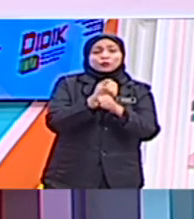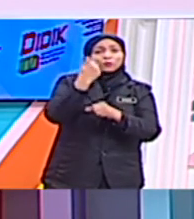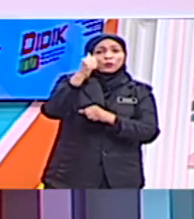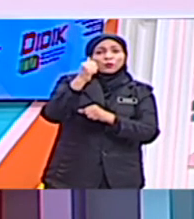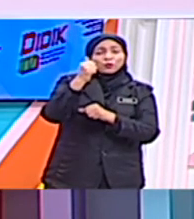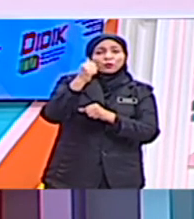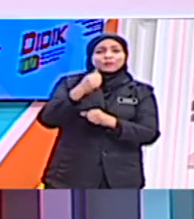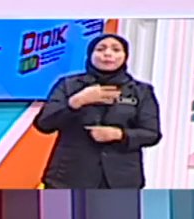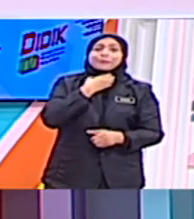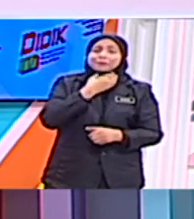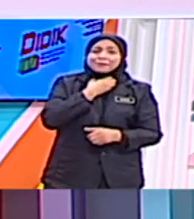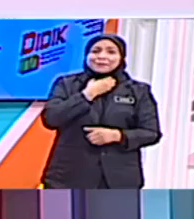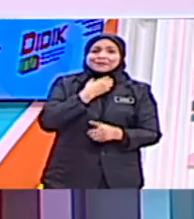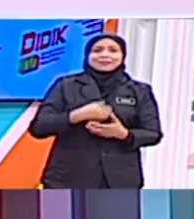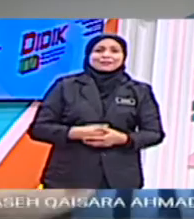tu. Okey.